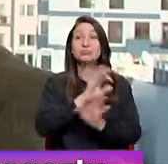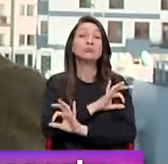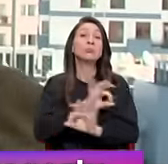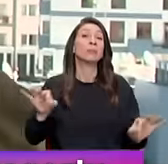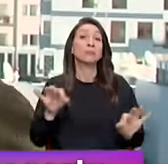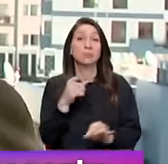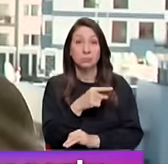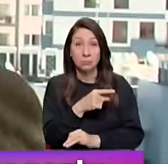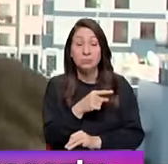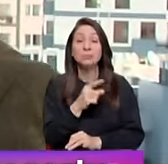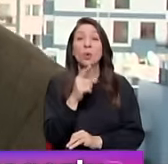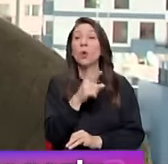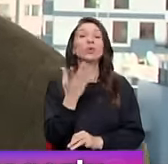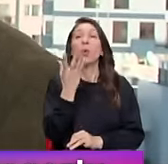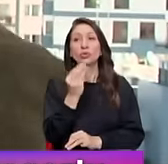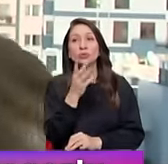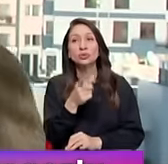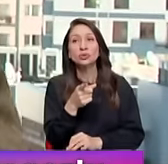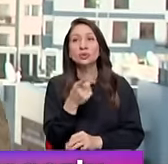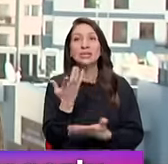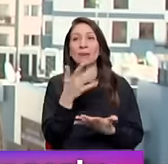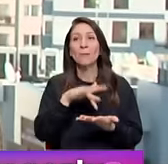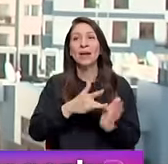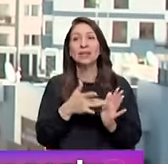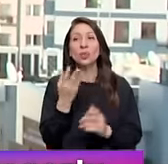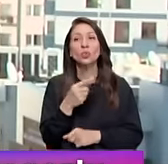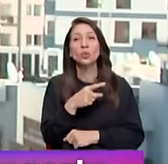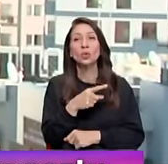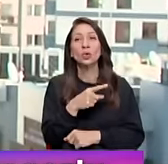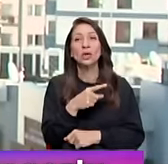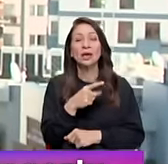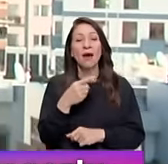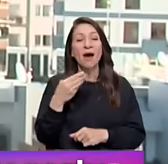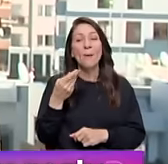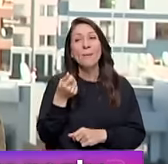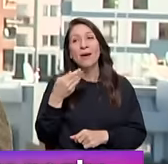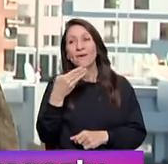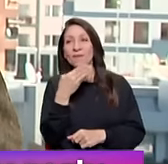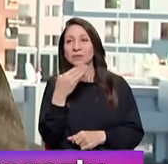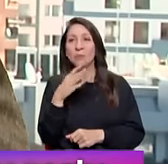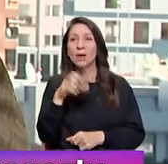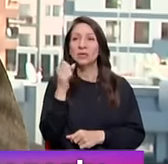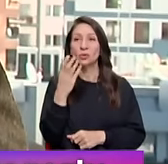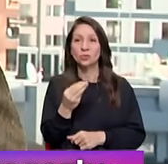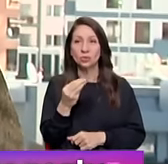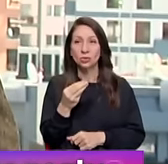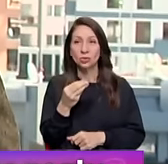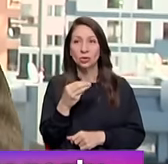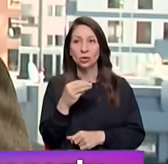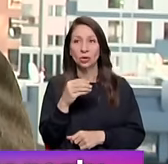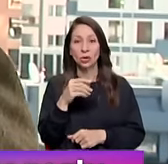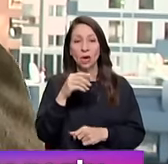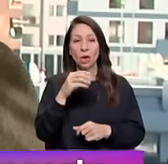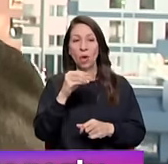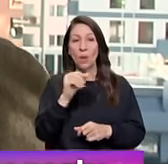yani. Ve oraya ne oldu biliyor musun? Neyin merkezi oldu? Rantın merkezi oldu. Kupon arazi oldu.